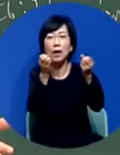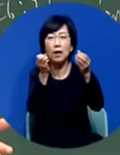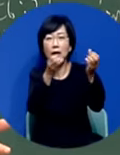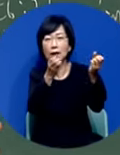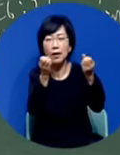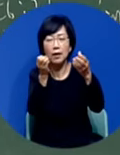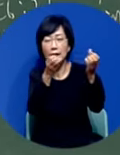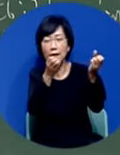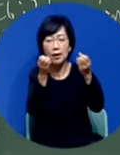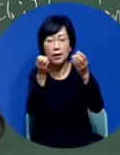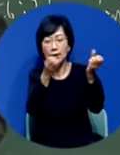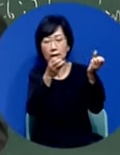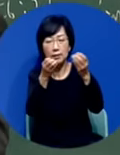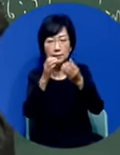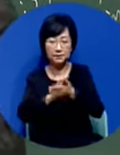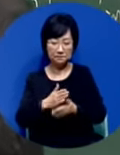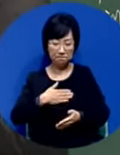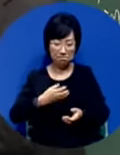얘기예요.